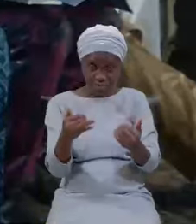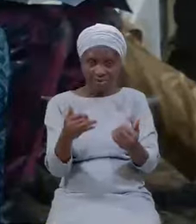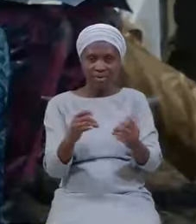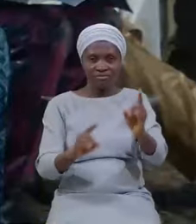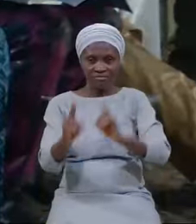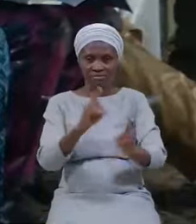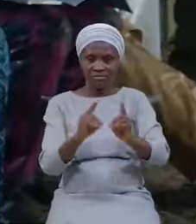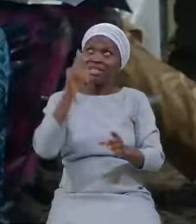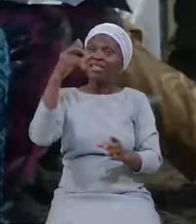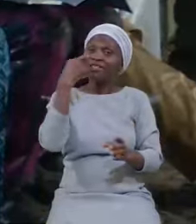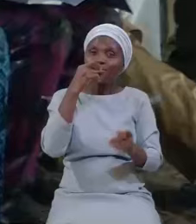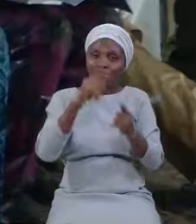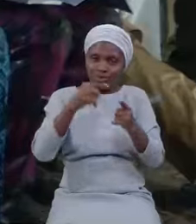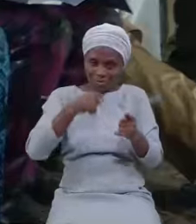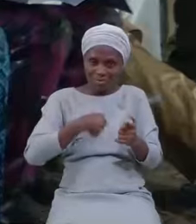Répète-le, non?